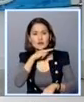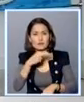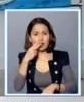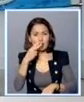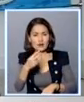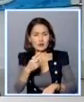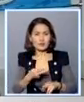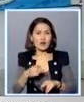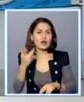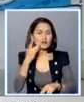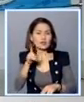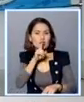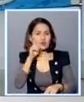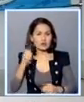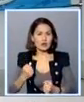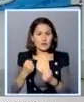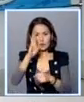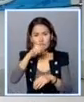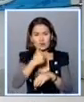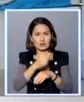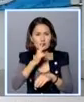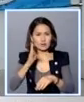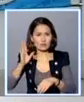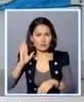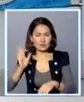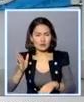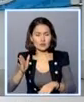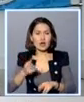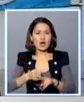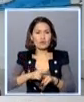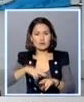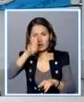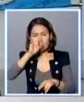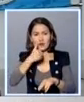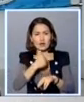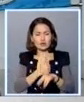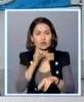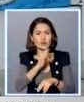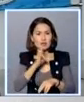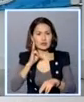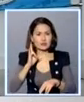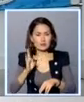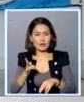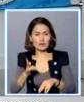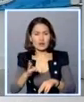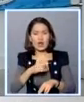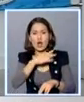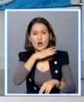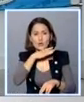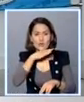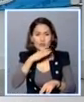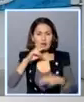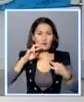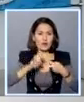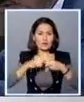аударады деп ойдамыз. Жалпы мына елбасымыздың бүгінгі жолдауына біз ондайға беріп